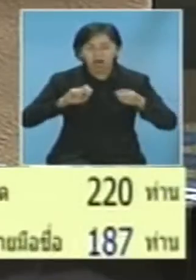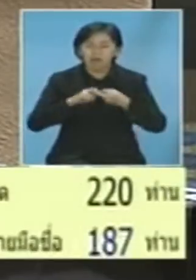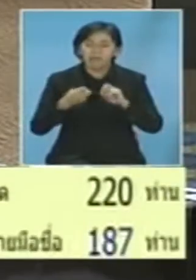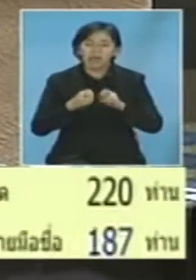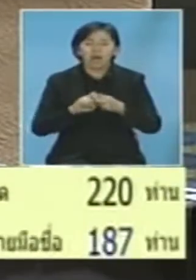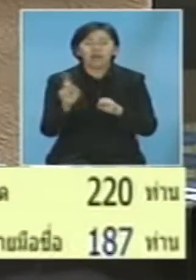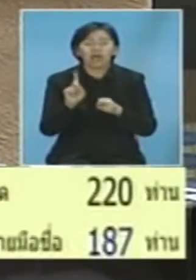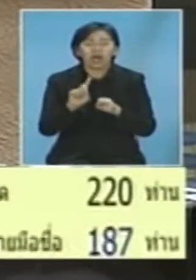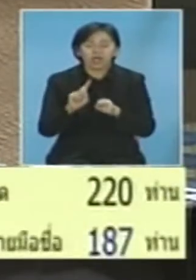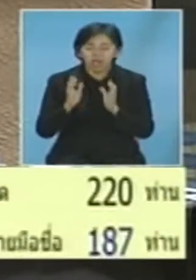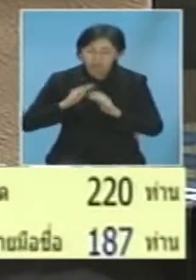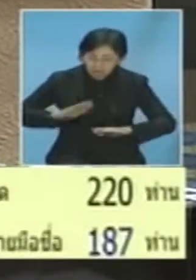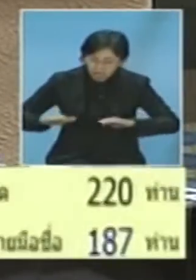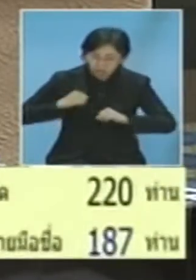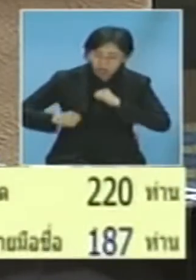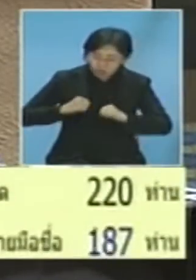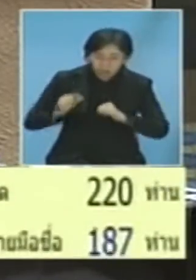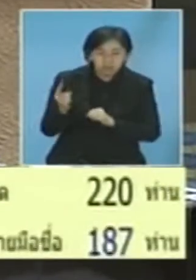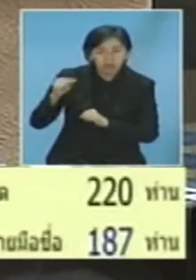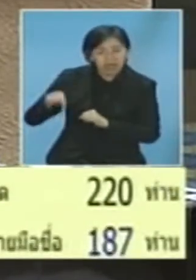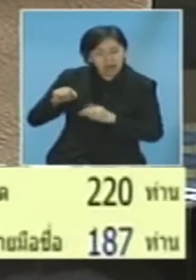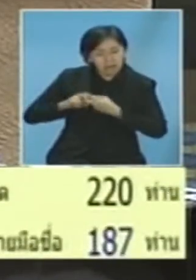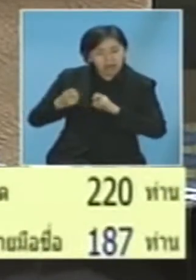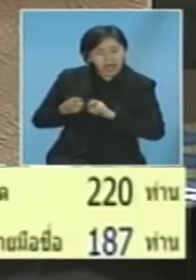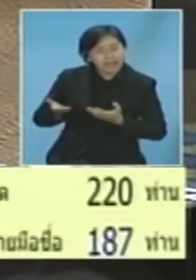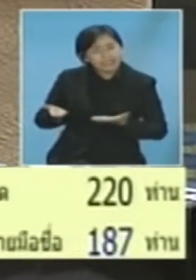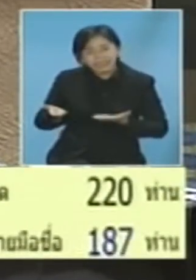ให้กับลูกหลานของเราบ้าง